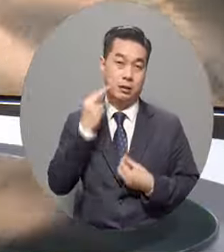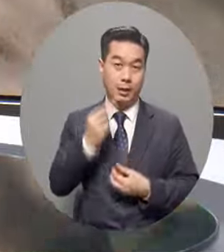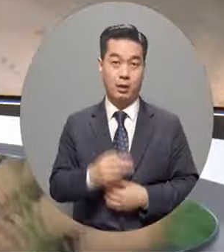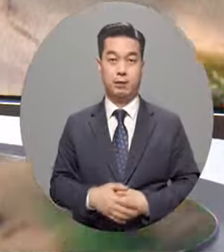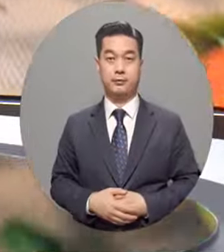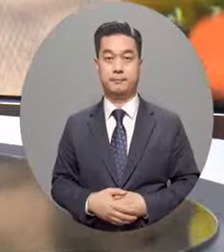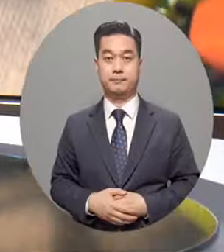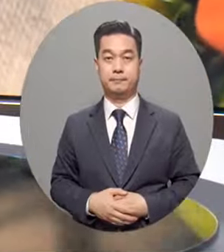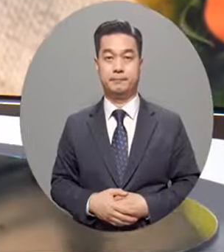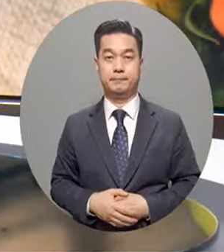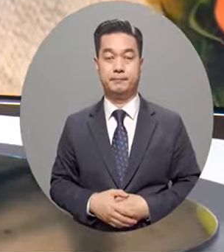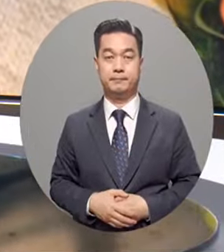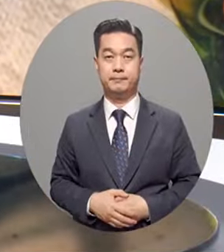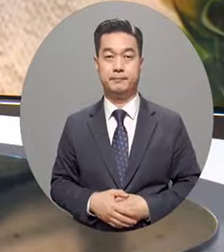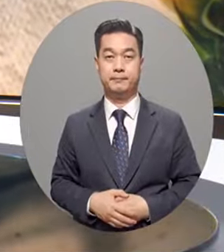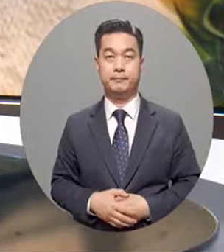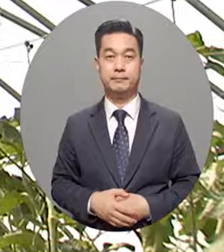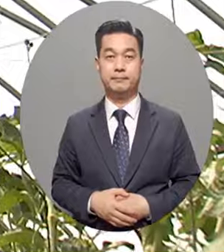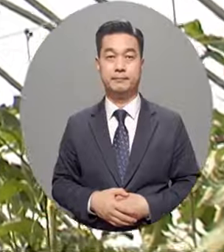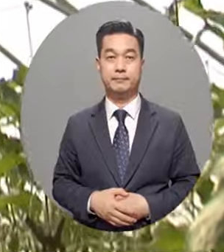기자가 취재했습니다.